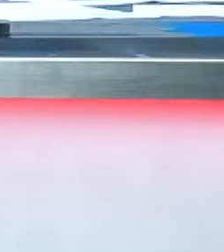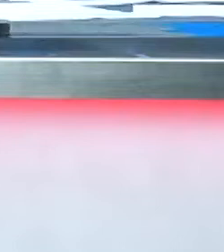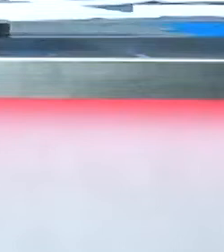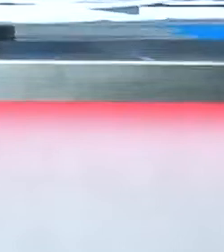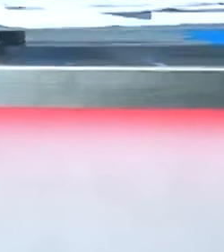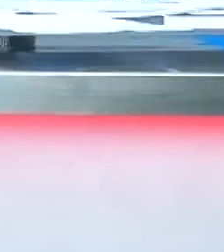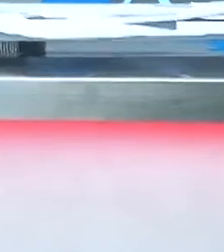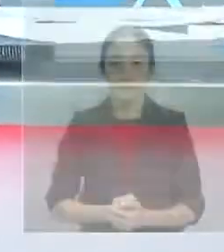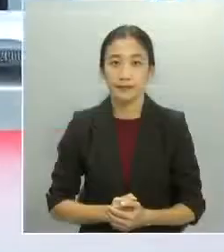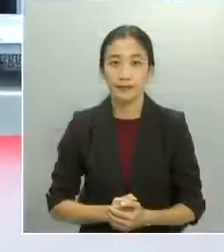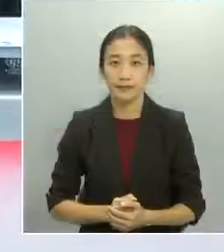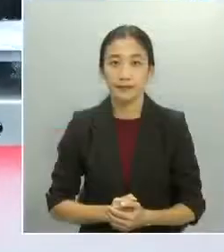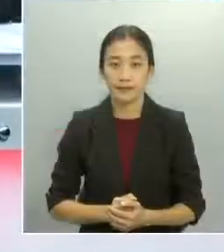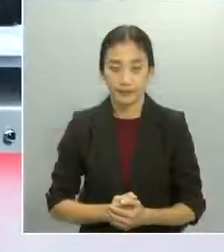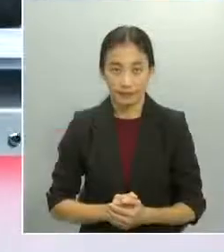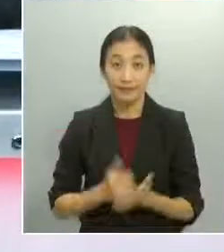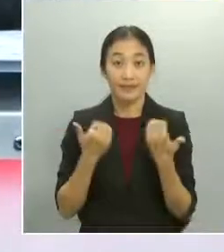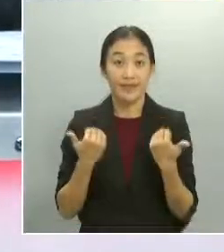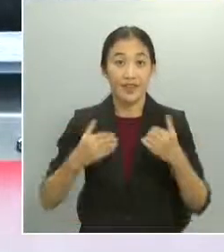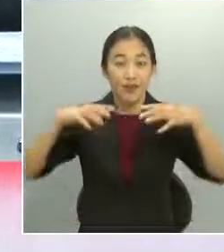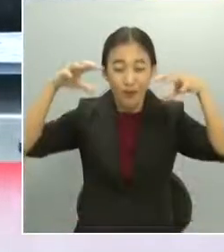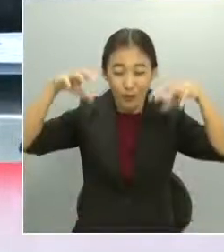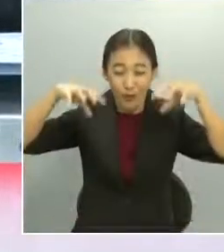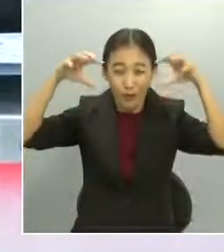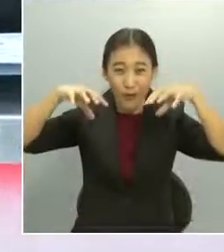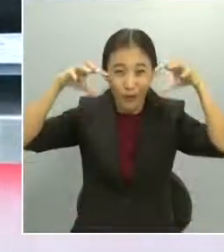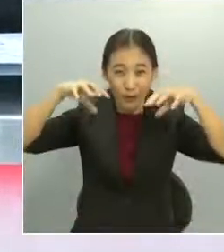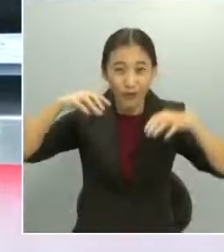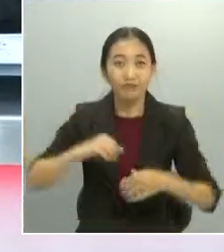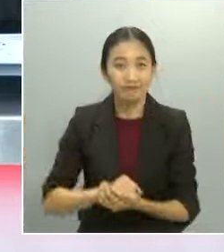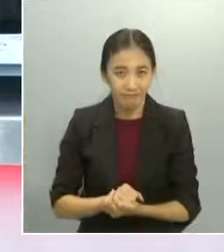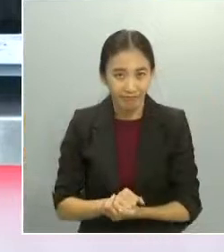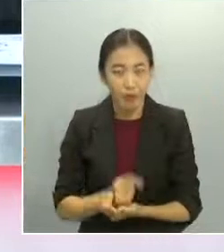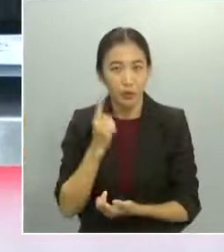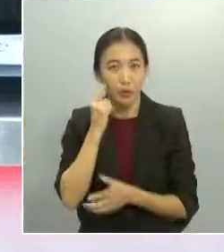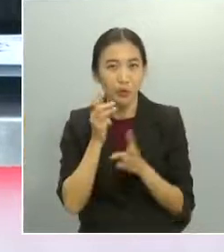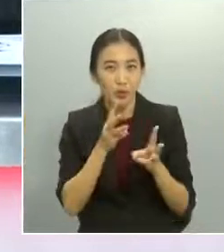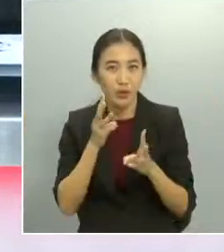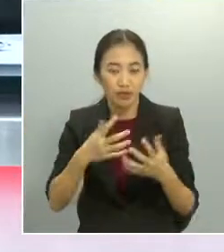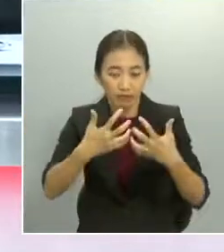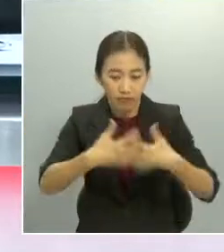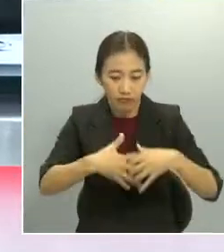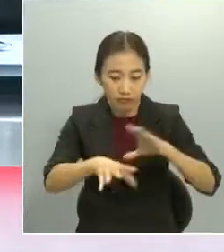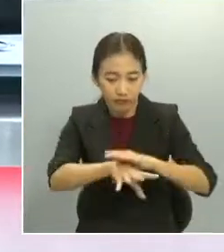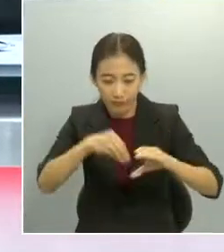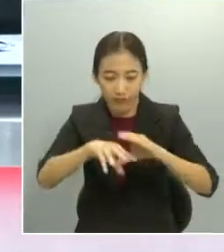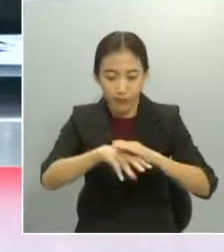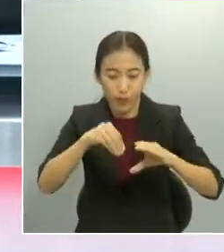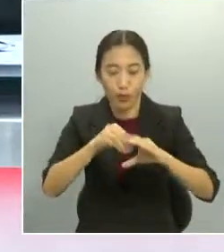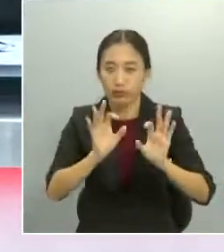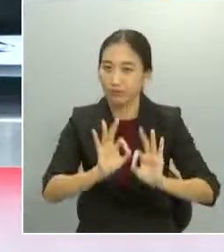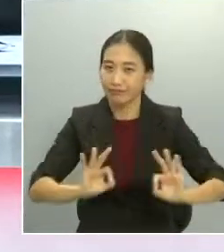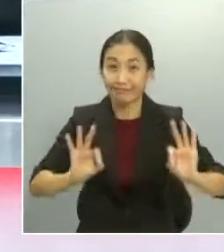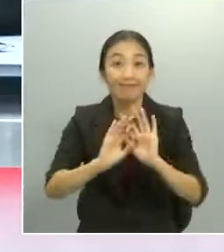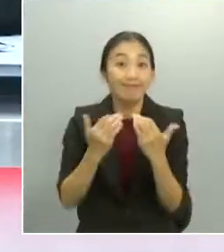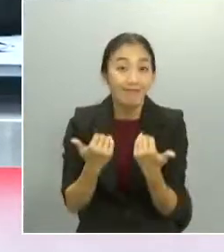เตือนพรุ่งนี้ฝนตกบ่อยนะคะสถานีสูบน้ำถือว่าเป็นหัวใจสำคัญในการระบายน้ำค่ะทำให้ทางการไฟฟ้า